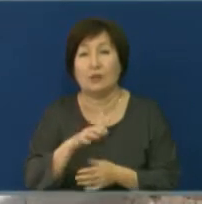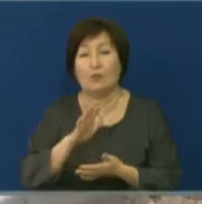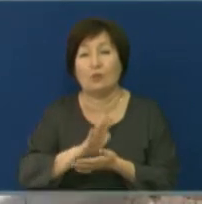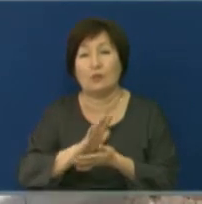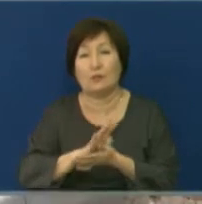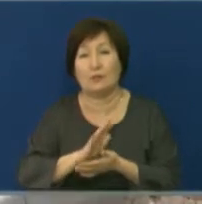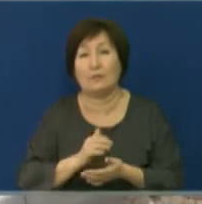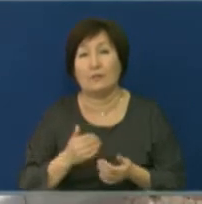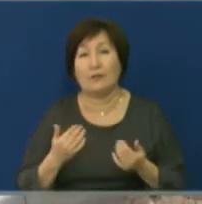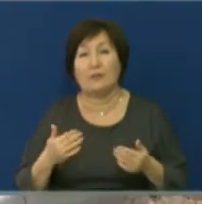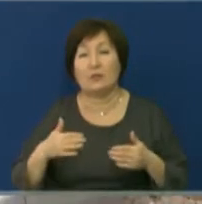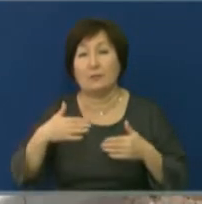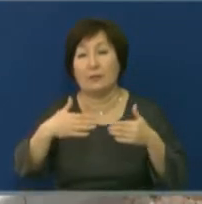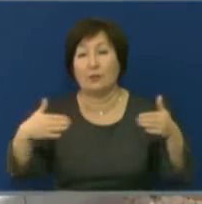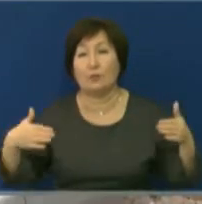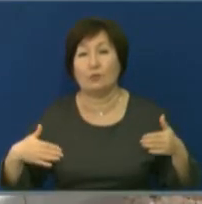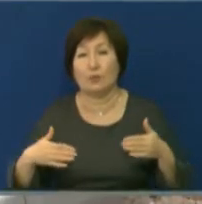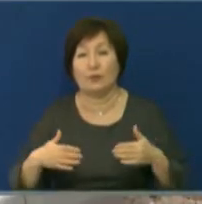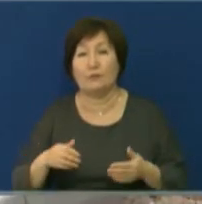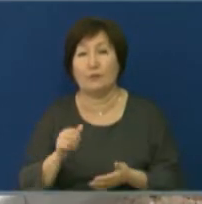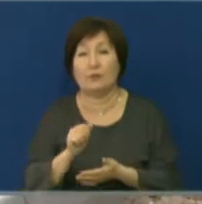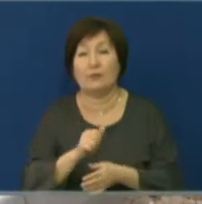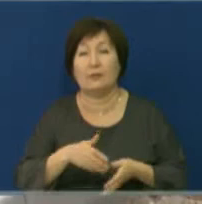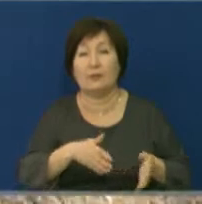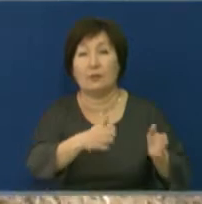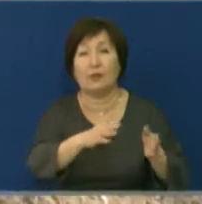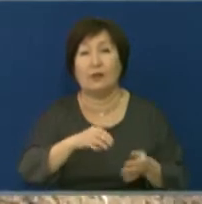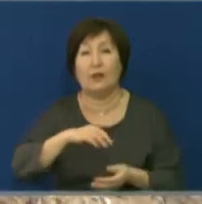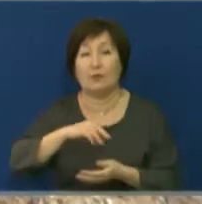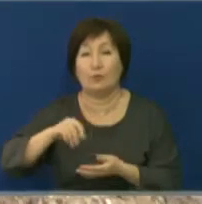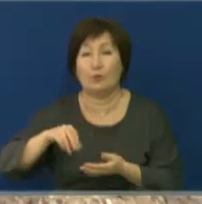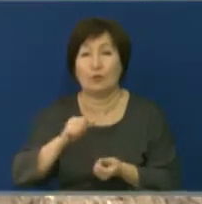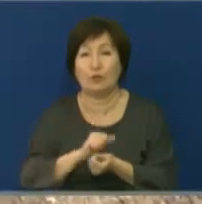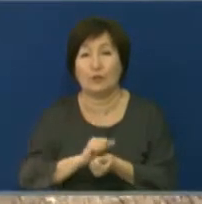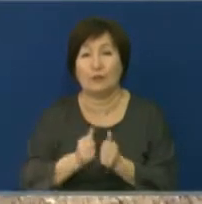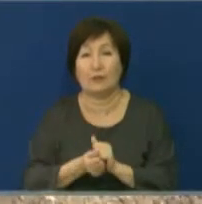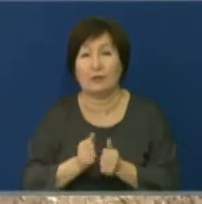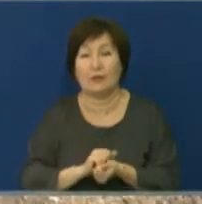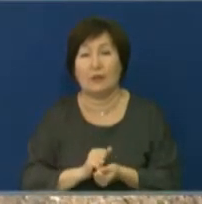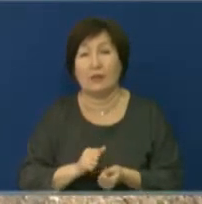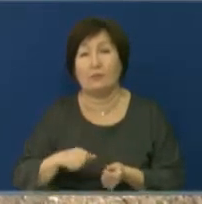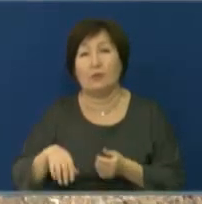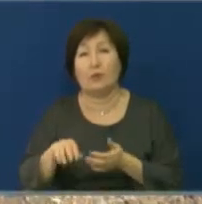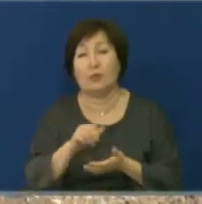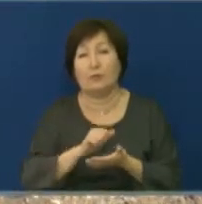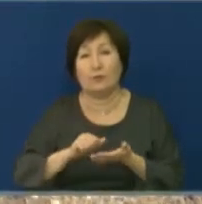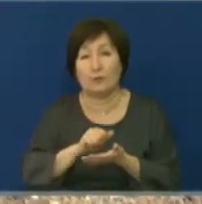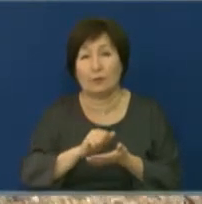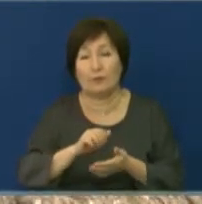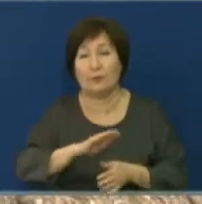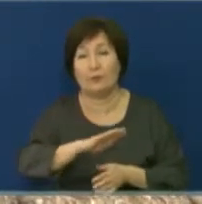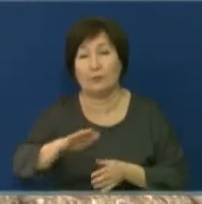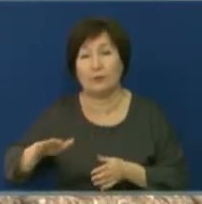установке бордюров и укладке брусчатки. Отдельная бригада строителей заливает бетонный фундамент под спортивные и детские